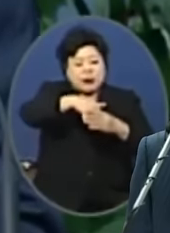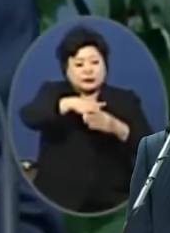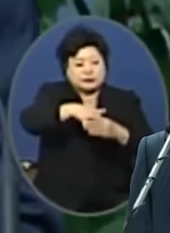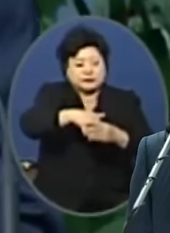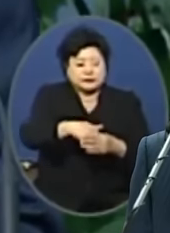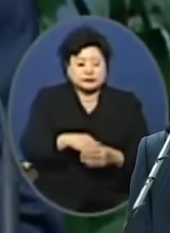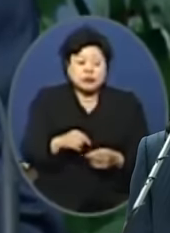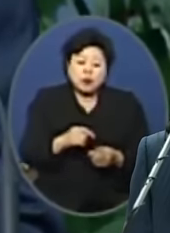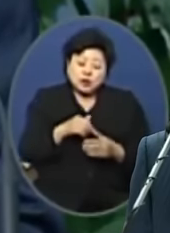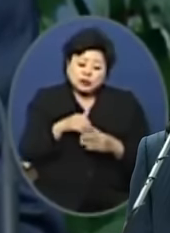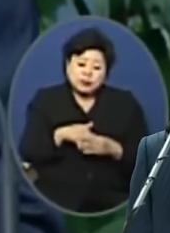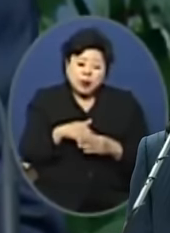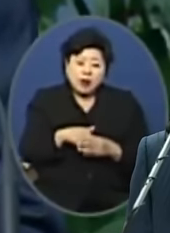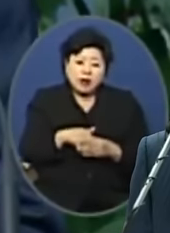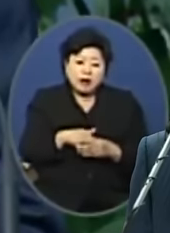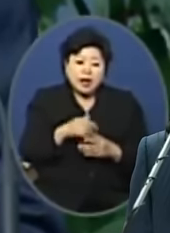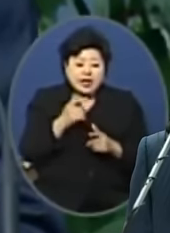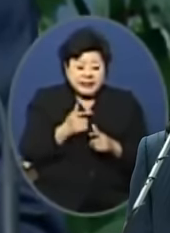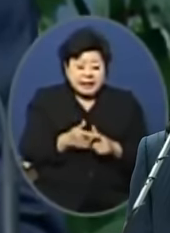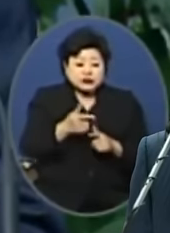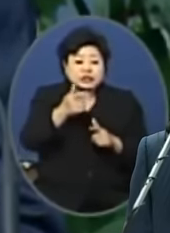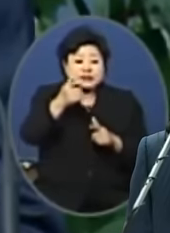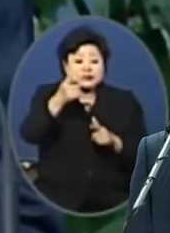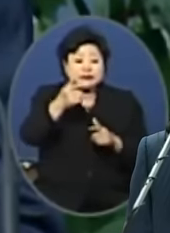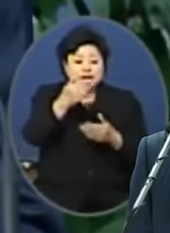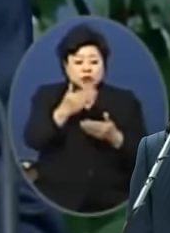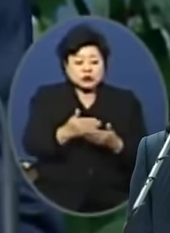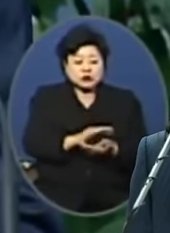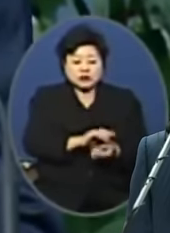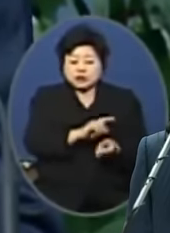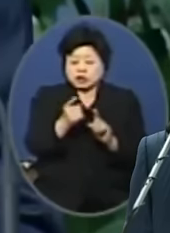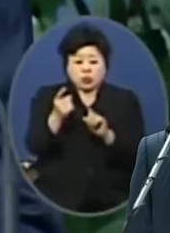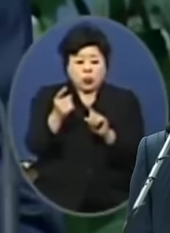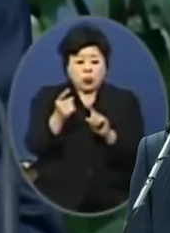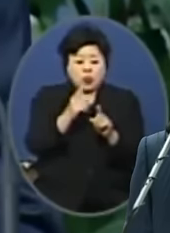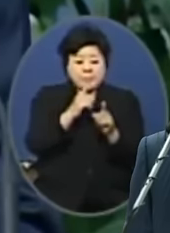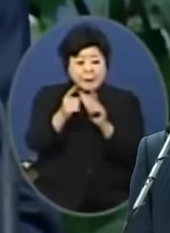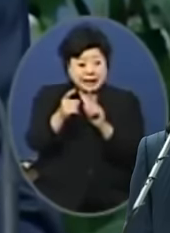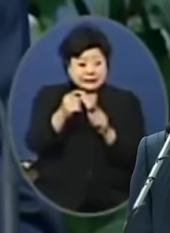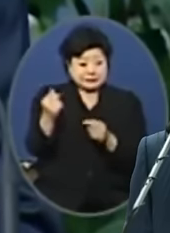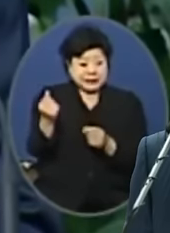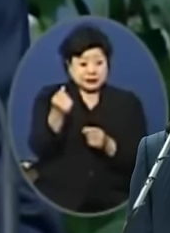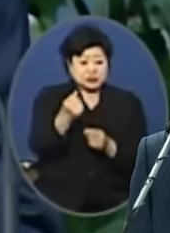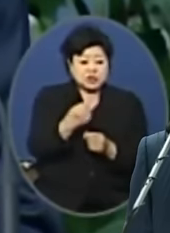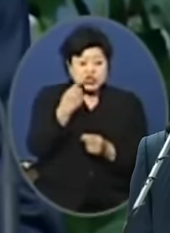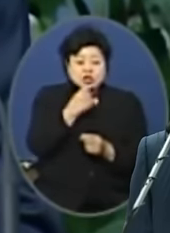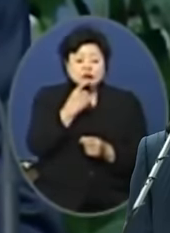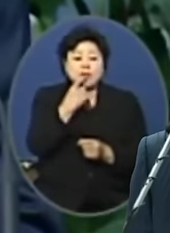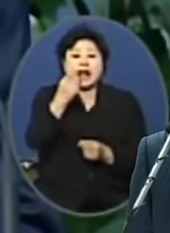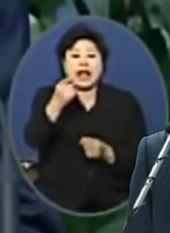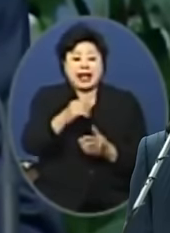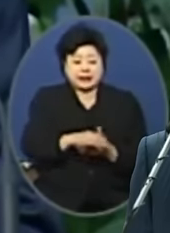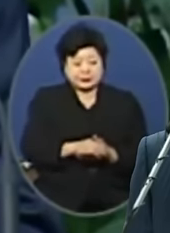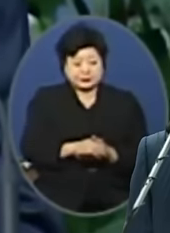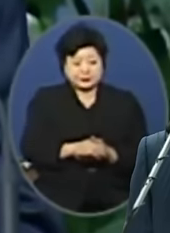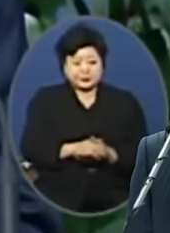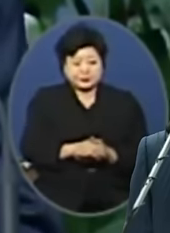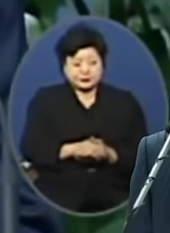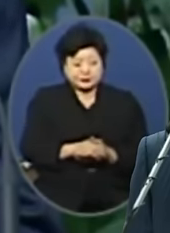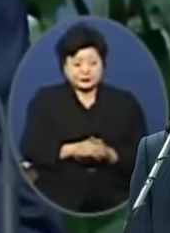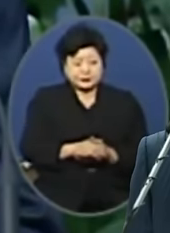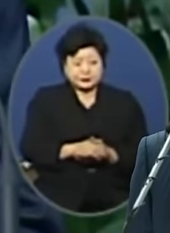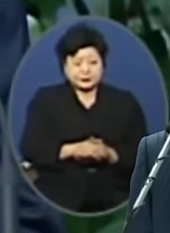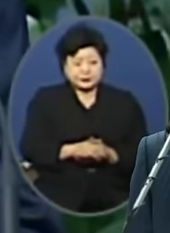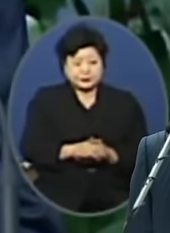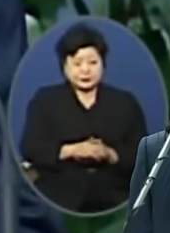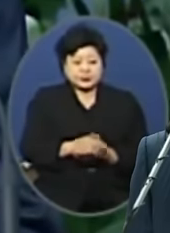무슨 씨앗을 심습니까? 예수님이 주신 치료의 말씀을 입으로 자꾸 하면